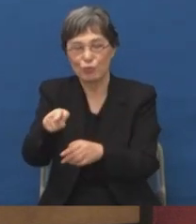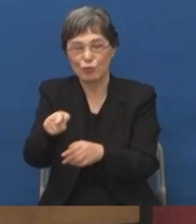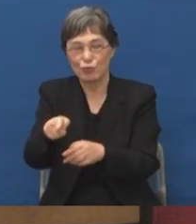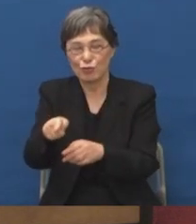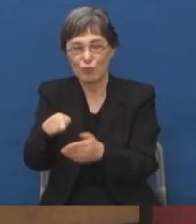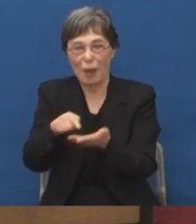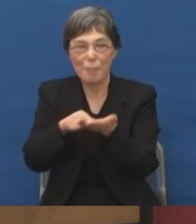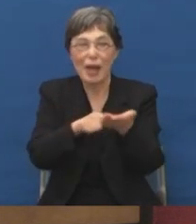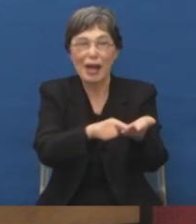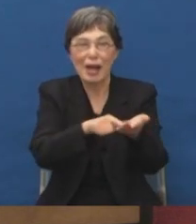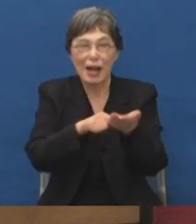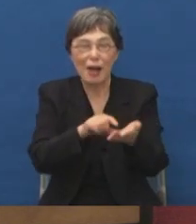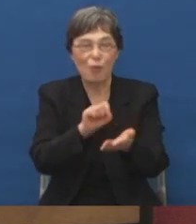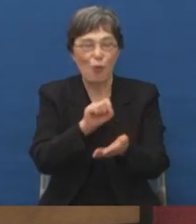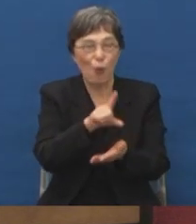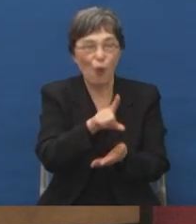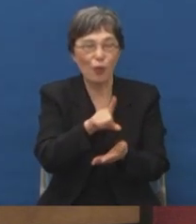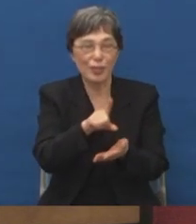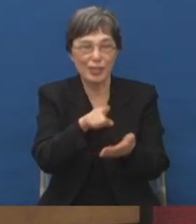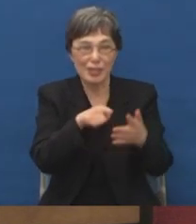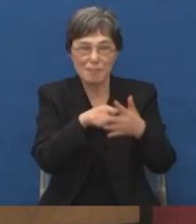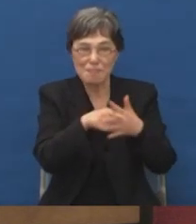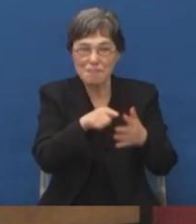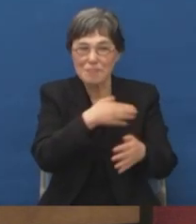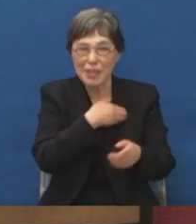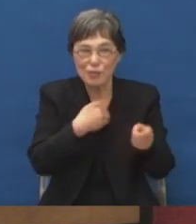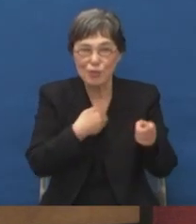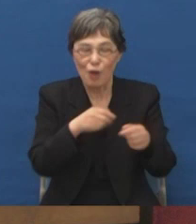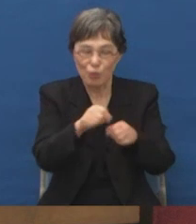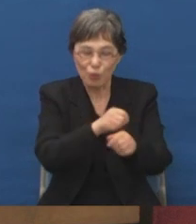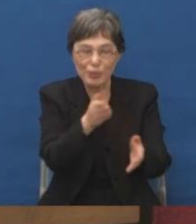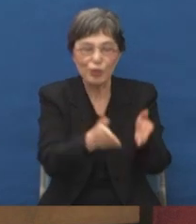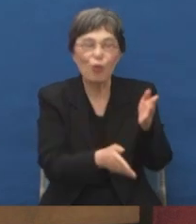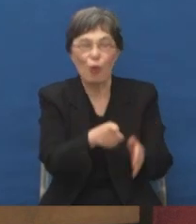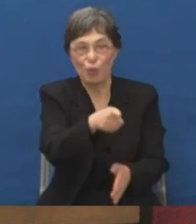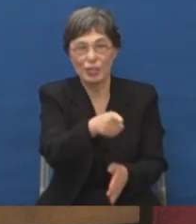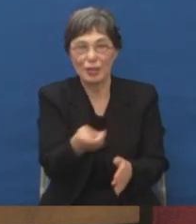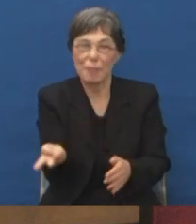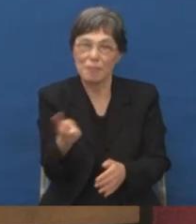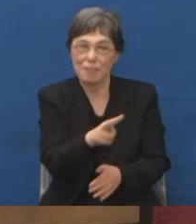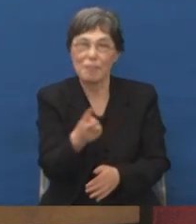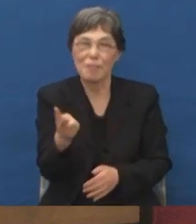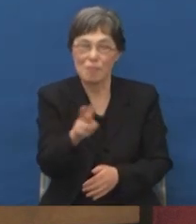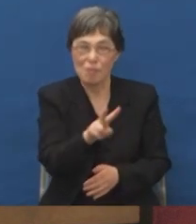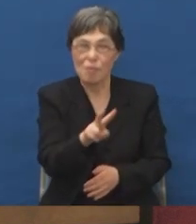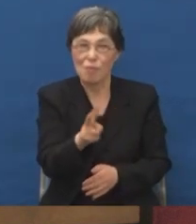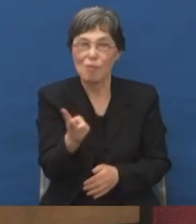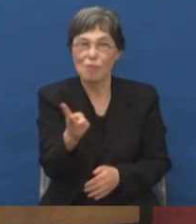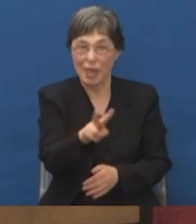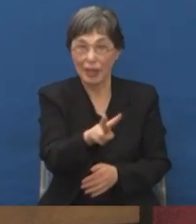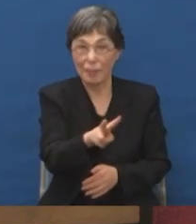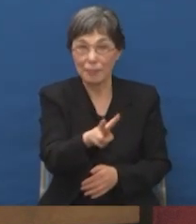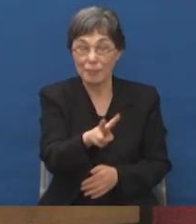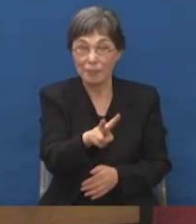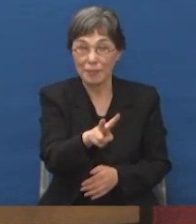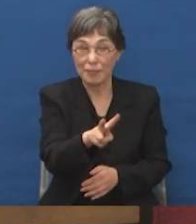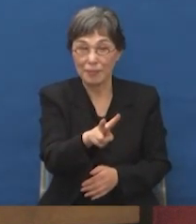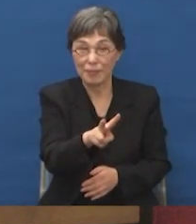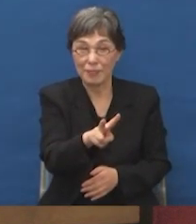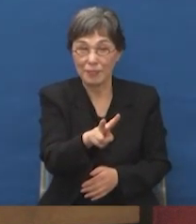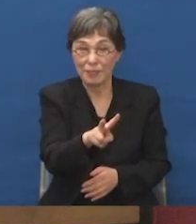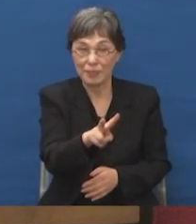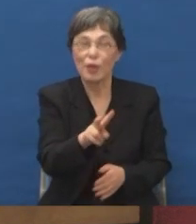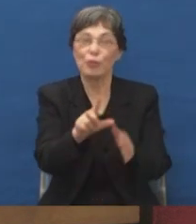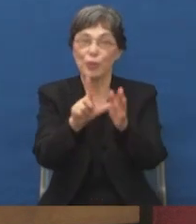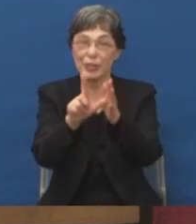高く安定した運営を見込むことができる特別養護老人ホームへの転換にするホームへ転換するにあ